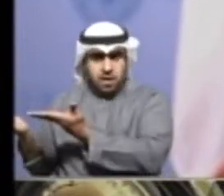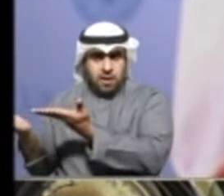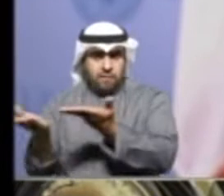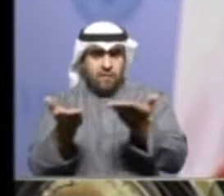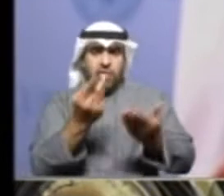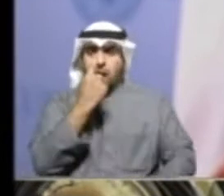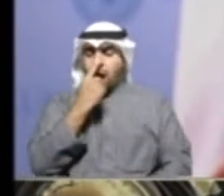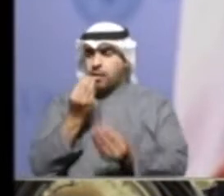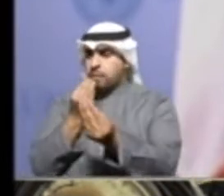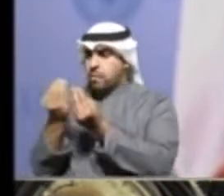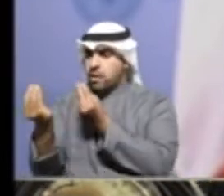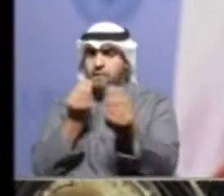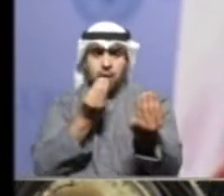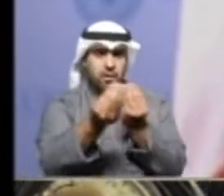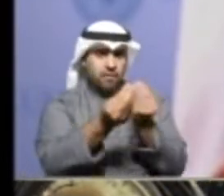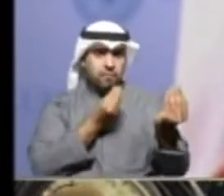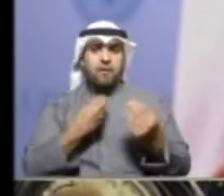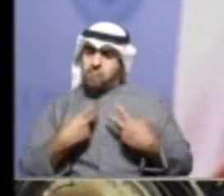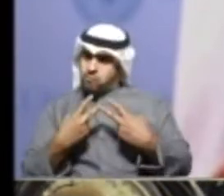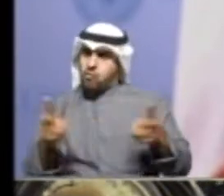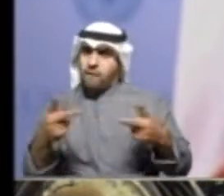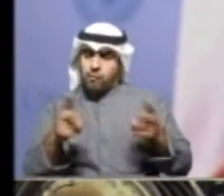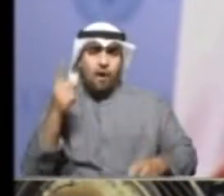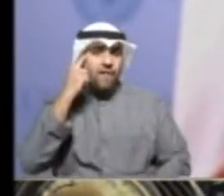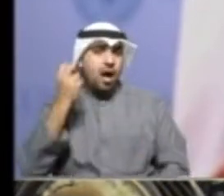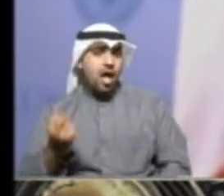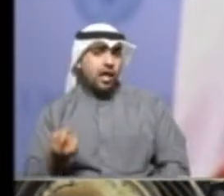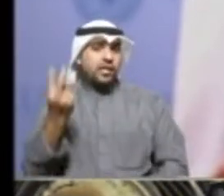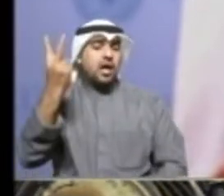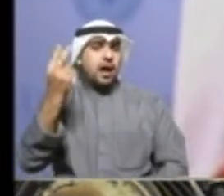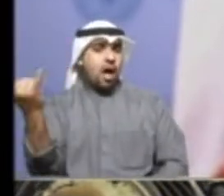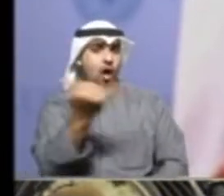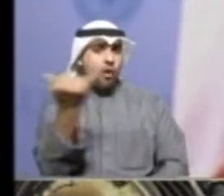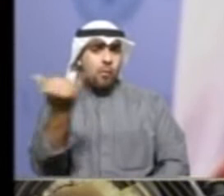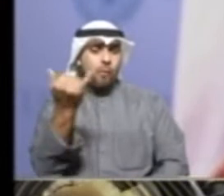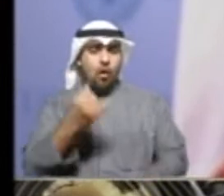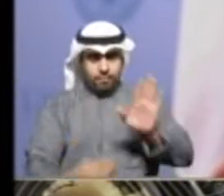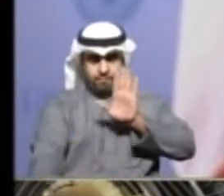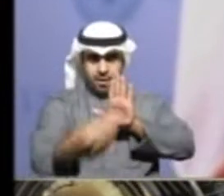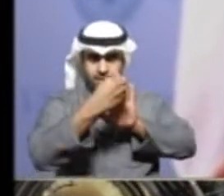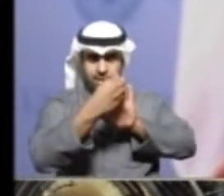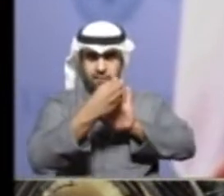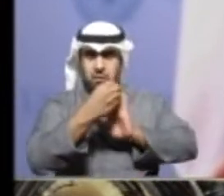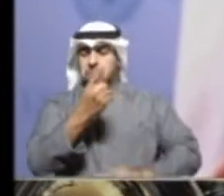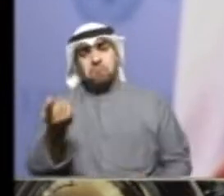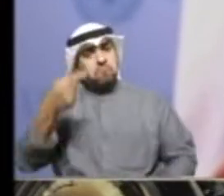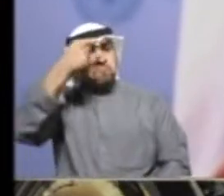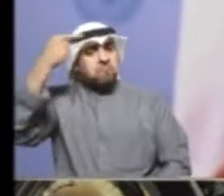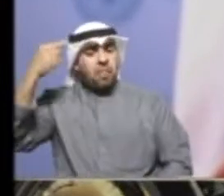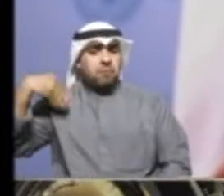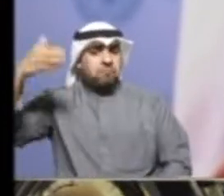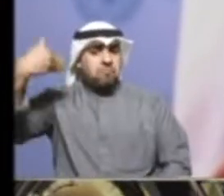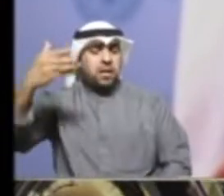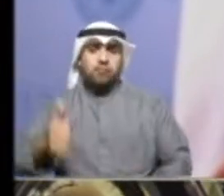يرغب طبعا بالمشاركة، ويقترحون بعض يقدمون بعض المقترحات اللي ممكن أن نأخذ فيها ونطبقها في